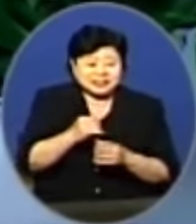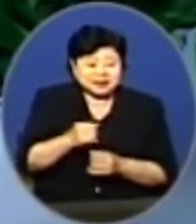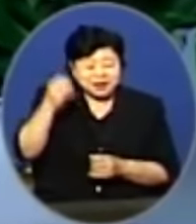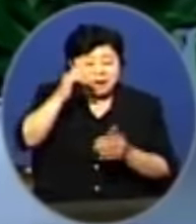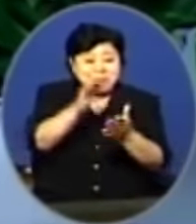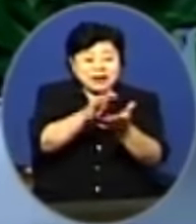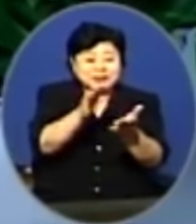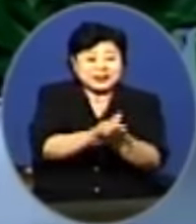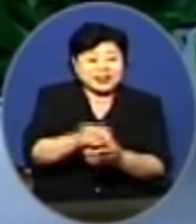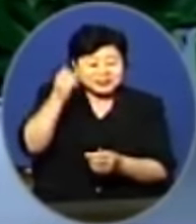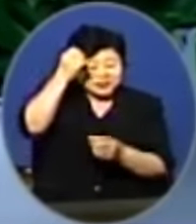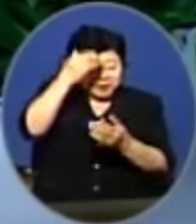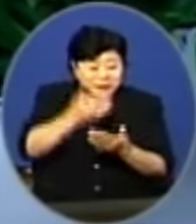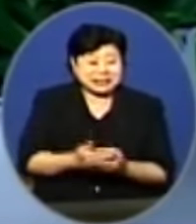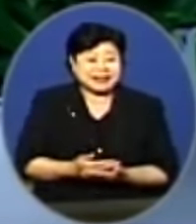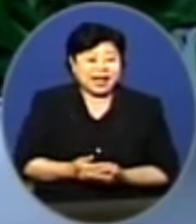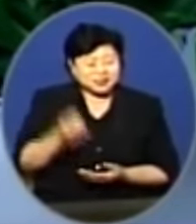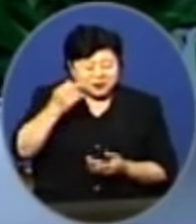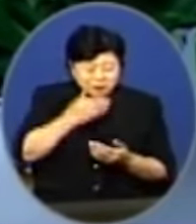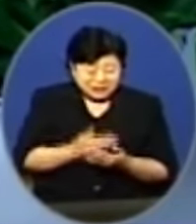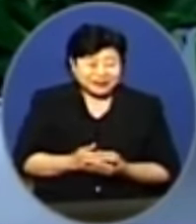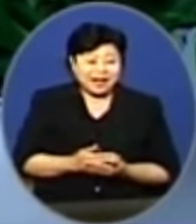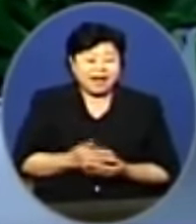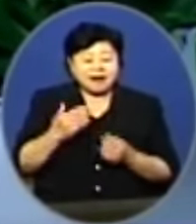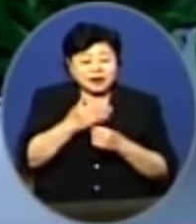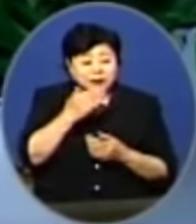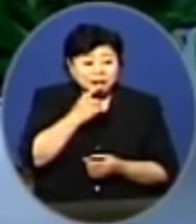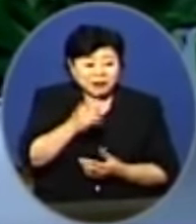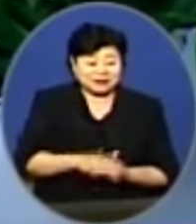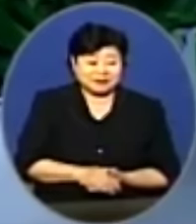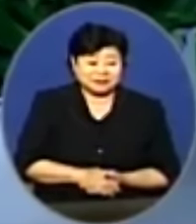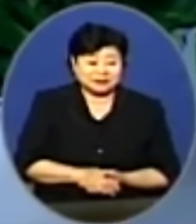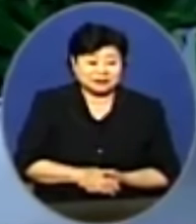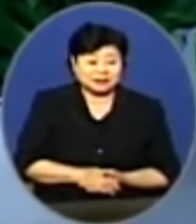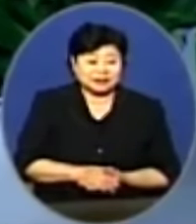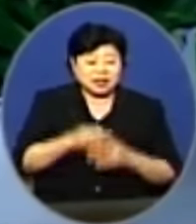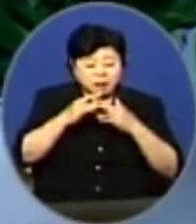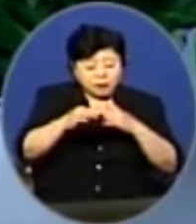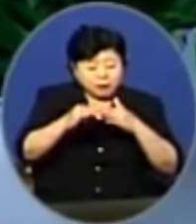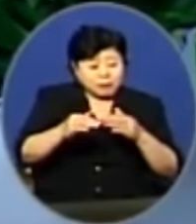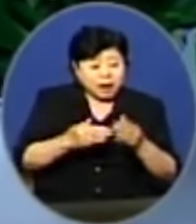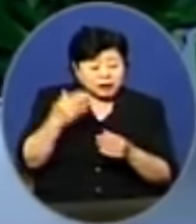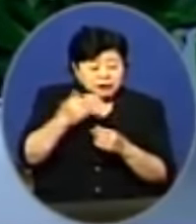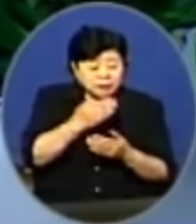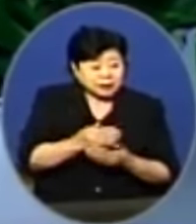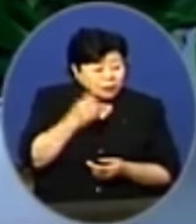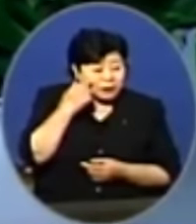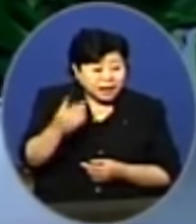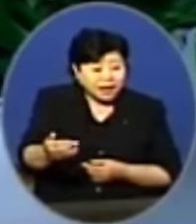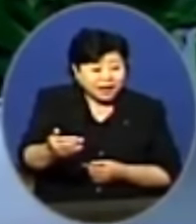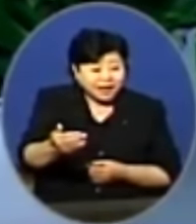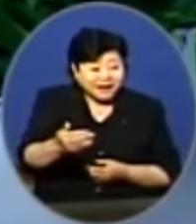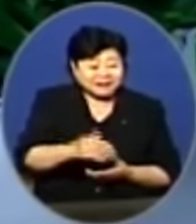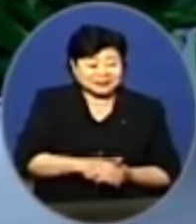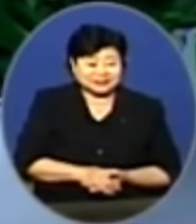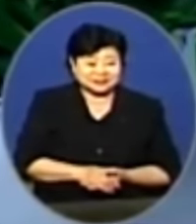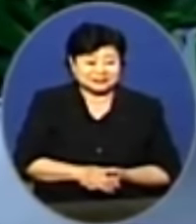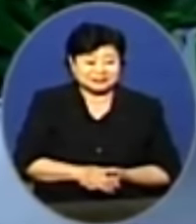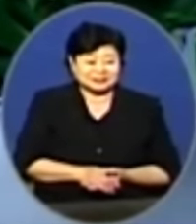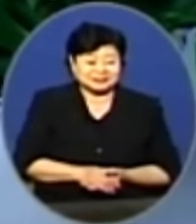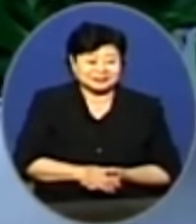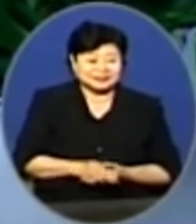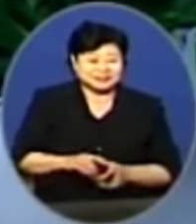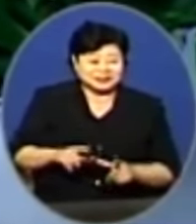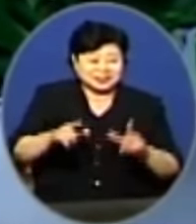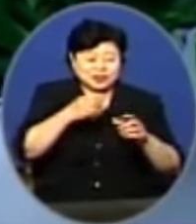막 박수를 치고 등을 쓰다듬으면서 당신 은혜 받았다, 혀가 꼬부라져서 다른 말이 나오면 은혜 받은 것입니까? 이날에